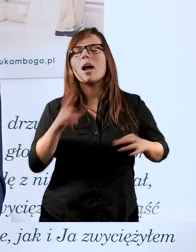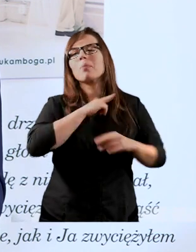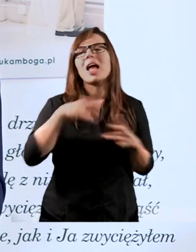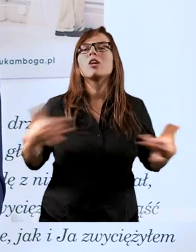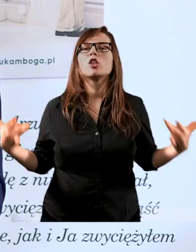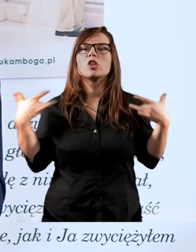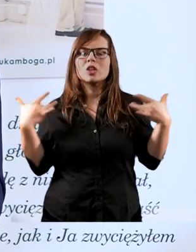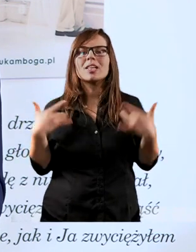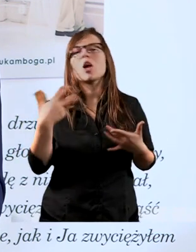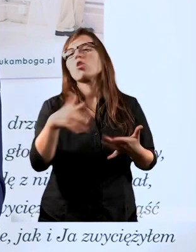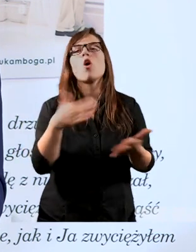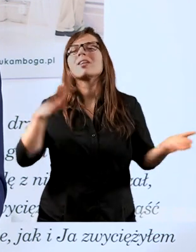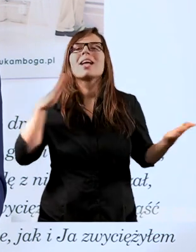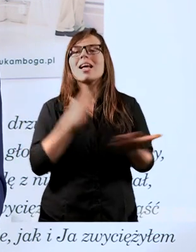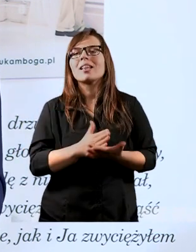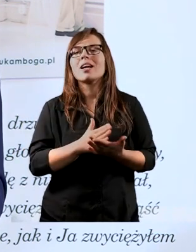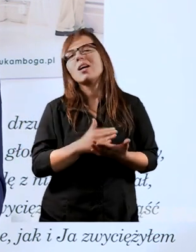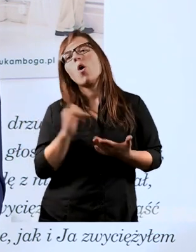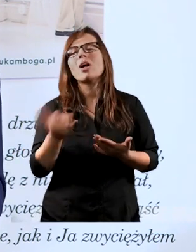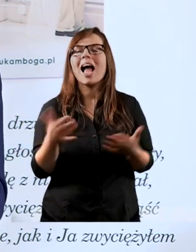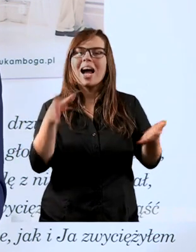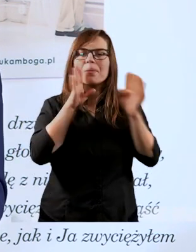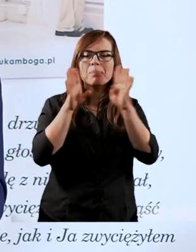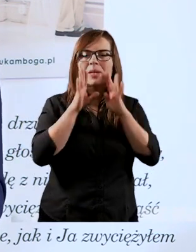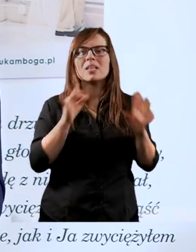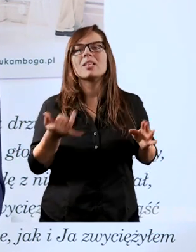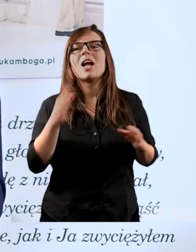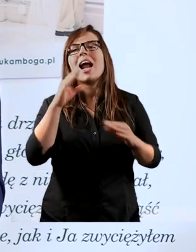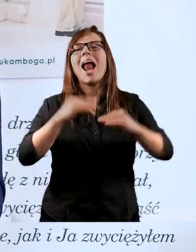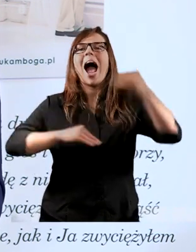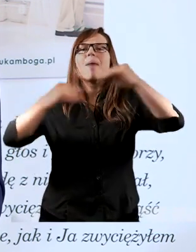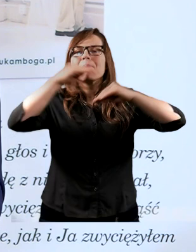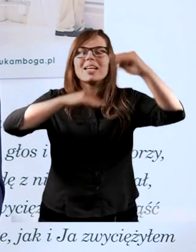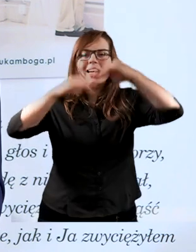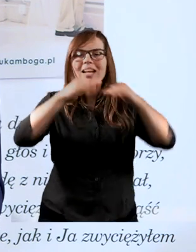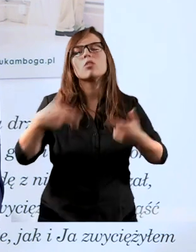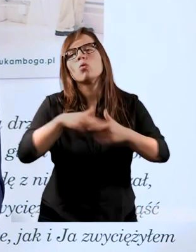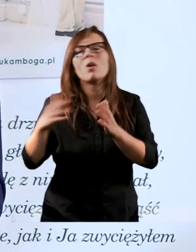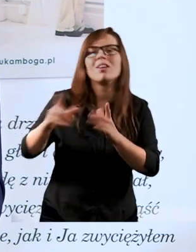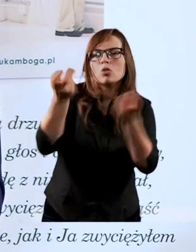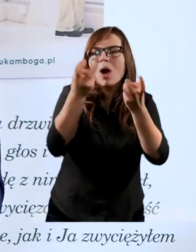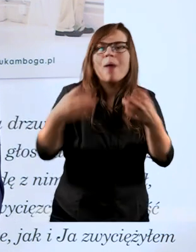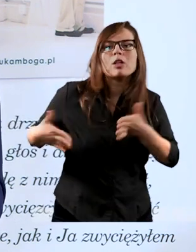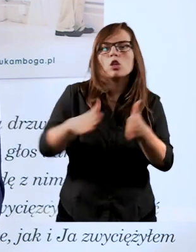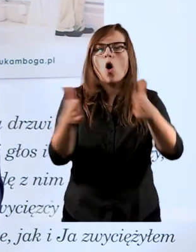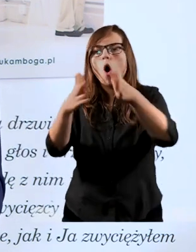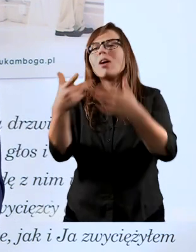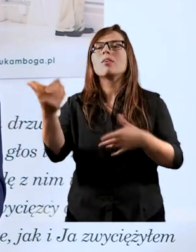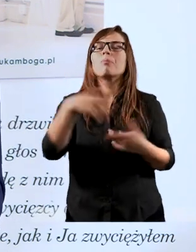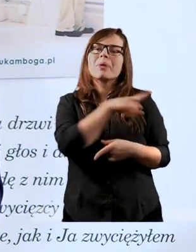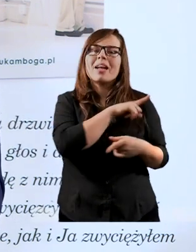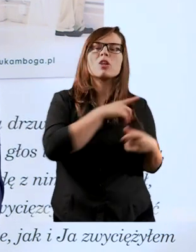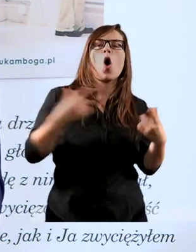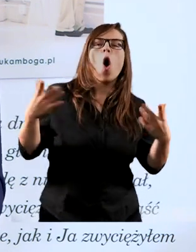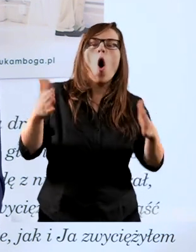życie to nie tylko jakiś taki labirynt, którym przemierzamy, rady, których musimy